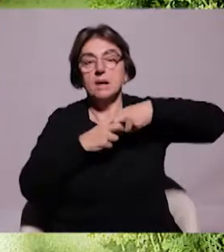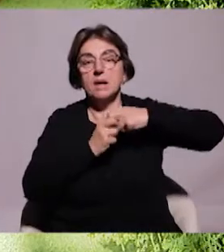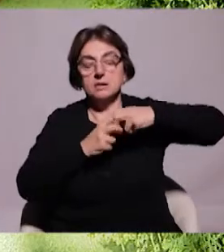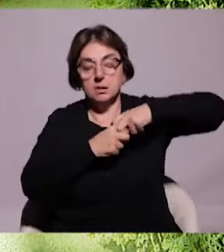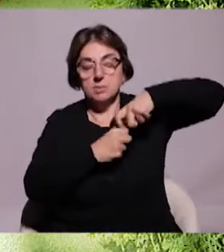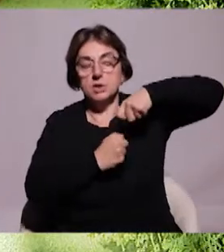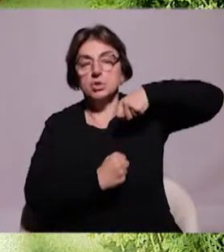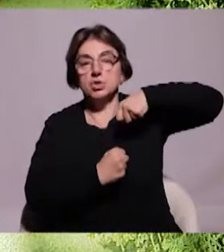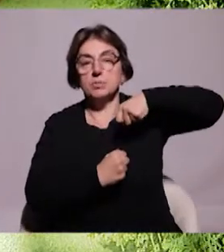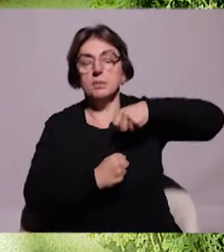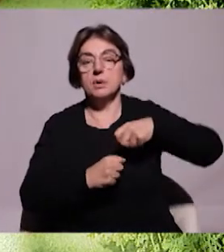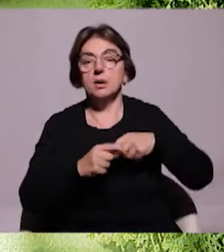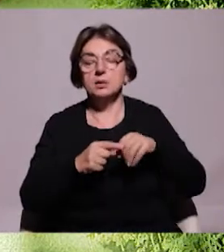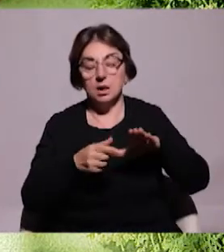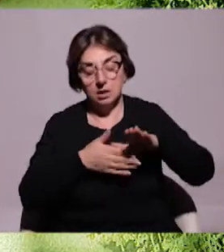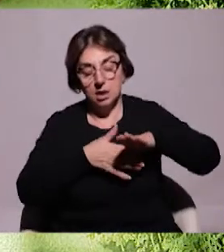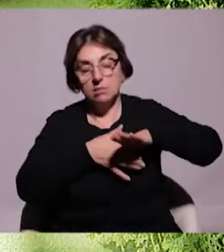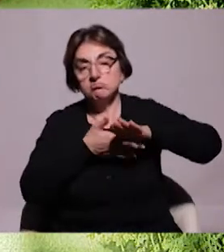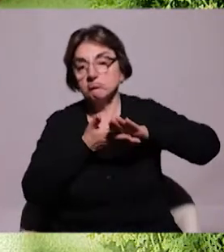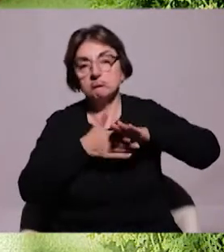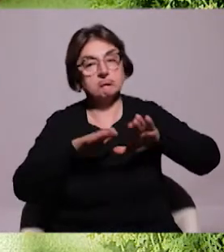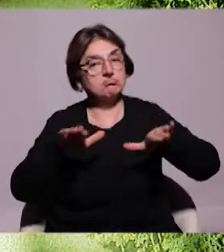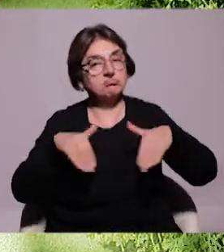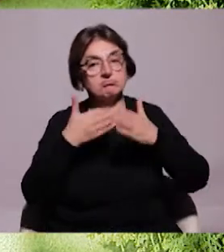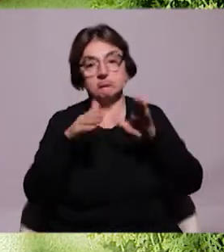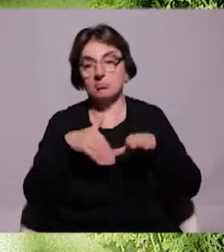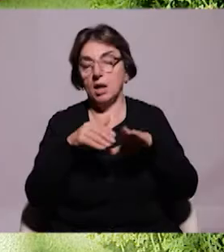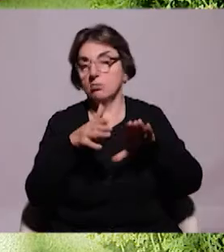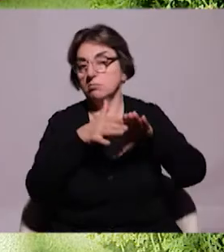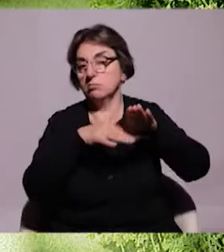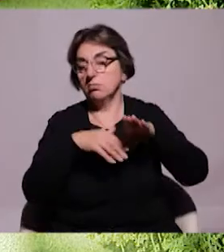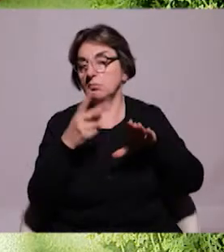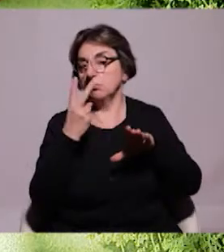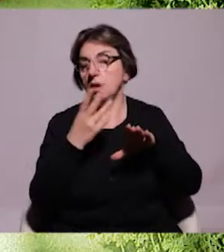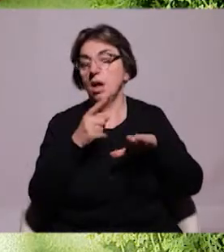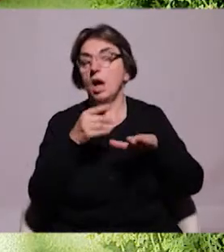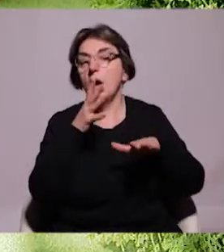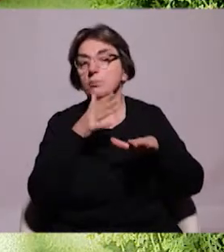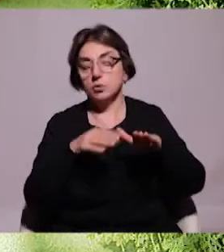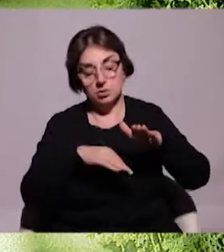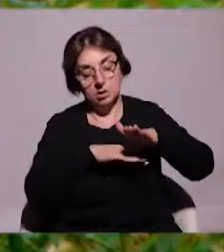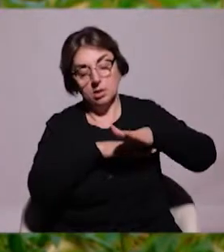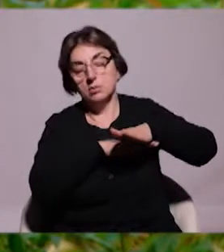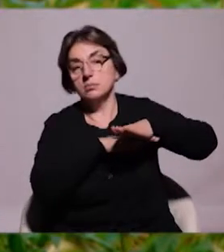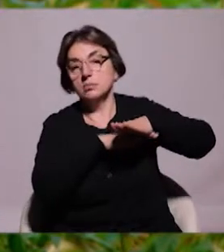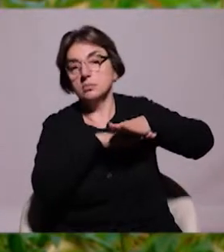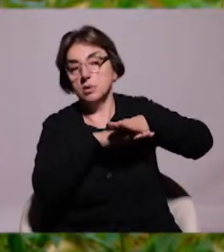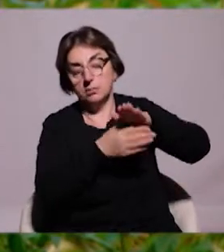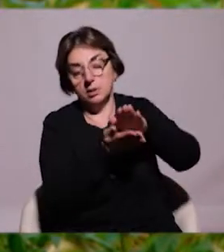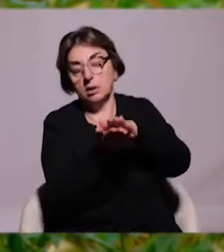და ტერფზე თაღი აღარ არის გამოხატული, ამ დროს ტერფი მთლიანად